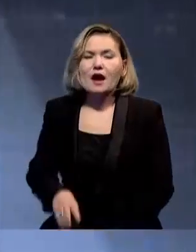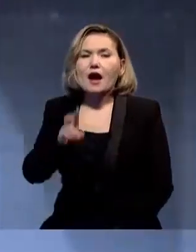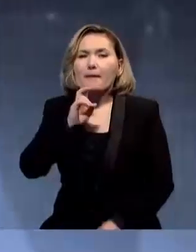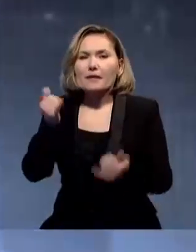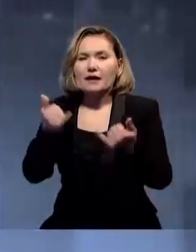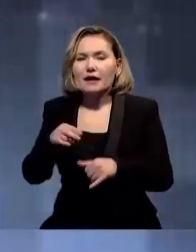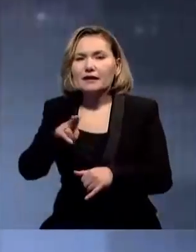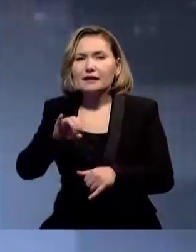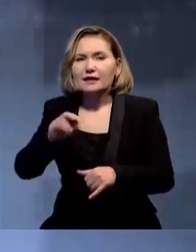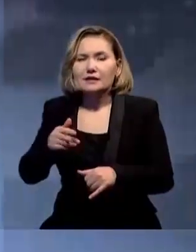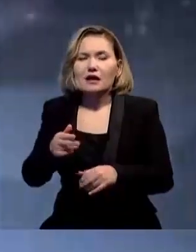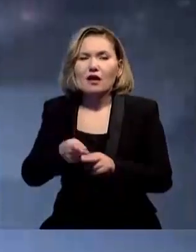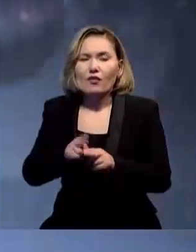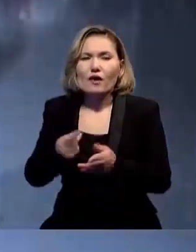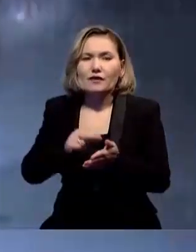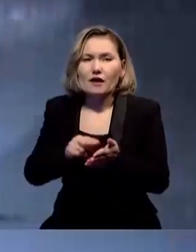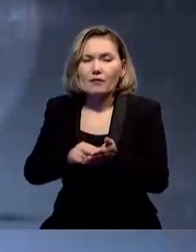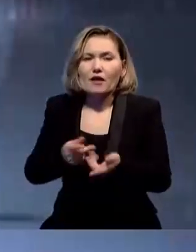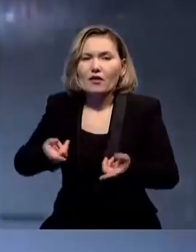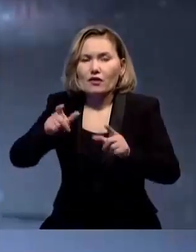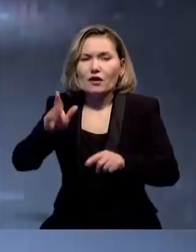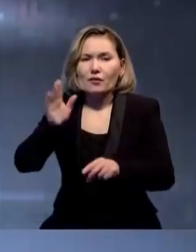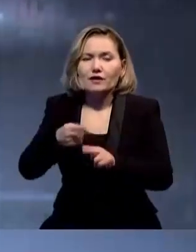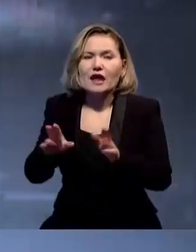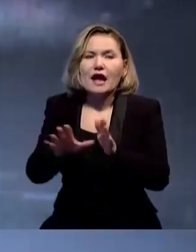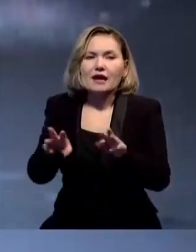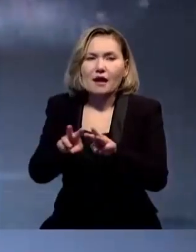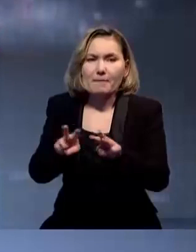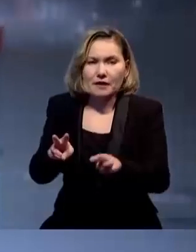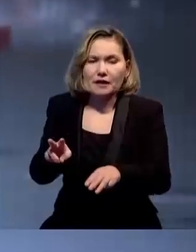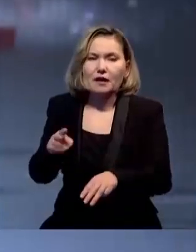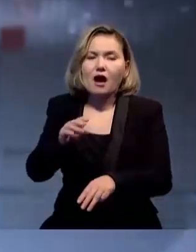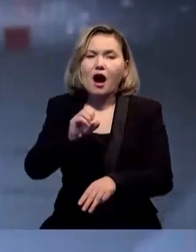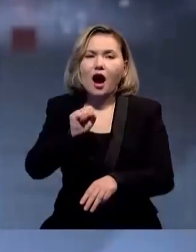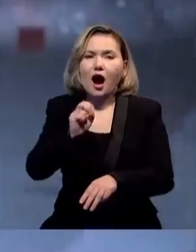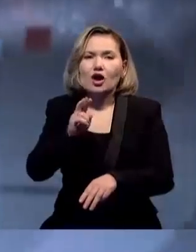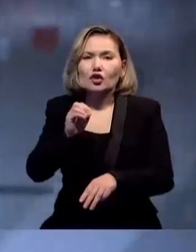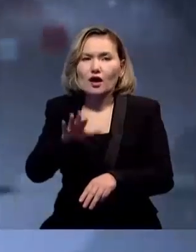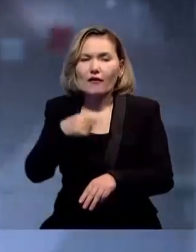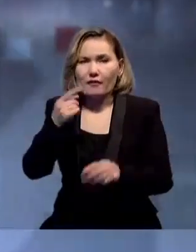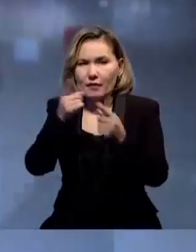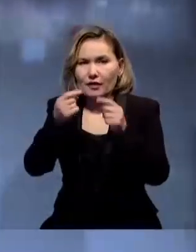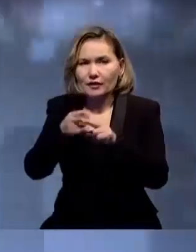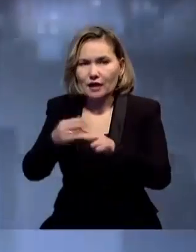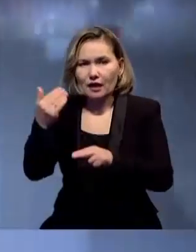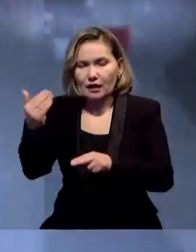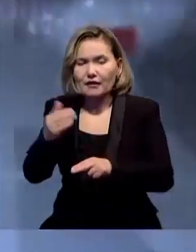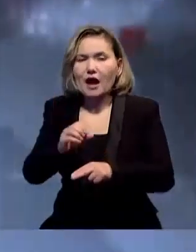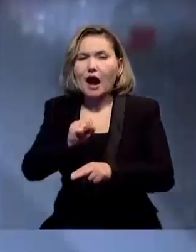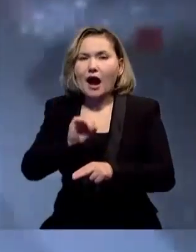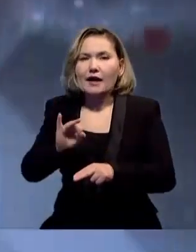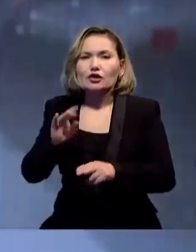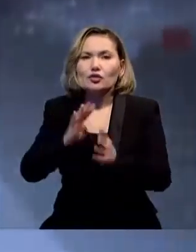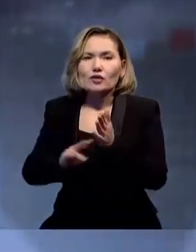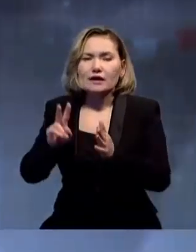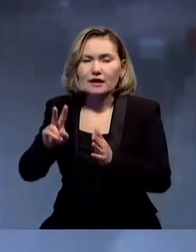Бензин мен дизель отыны қымбаттайды. Бұл туралы энергетика министрінің міндетін атқарушы Болат Ақшолақов мәлімдеді. Оның айтуынша,